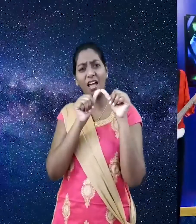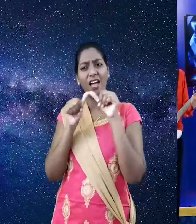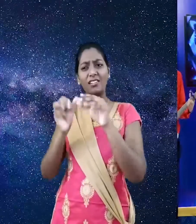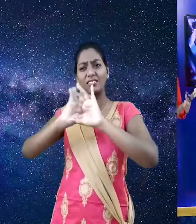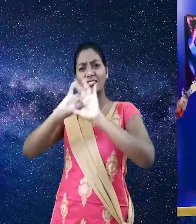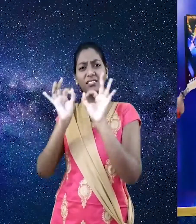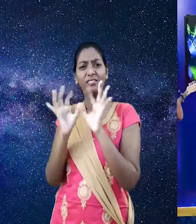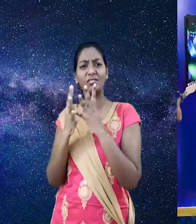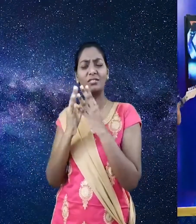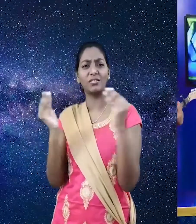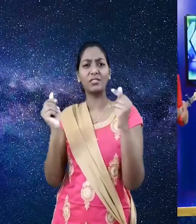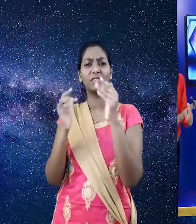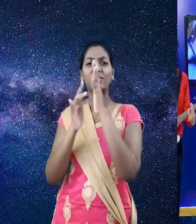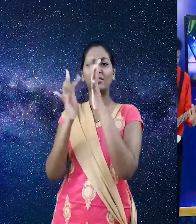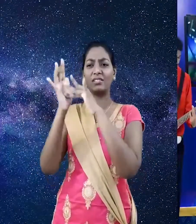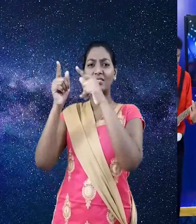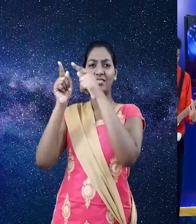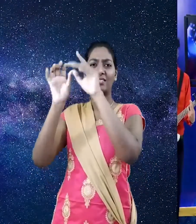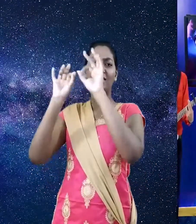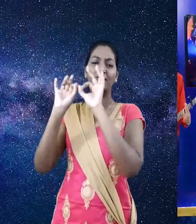यीशु यीशु